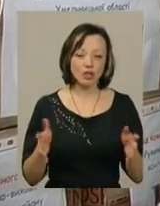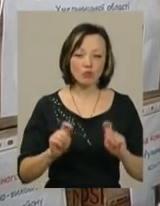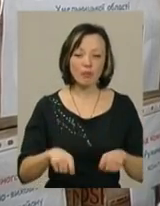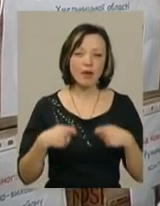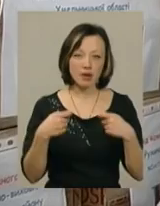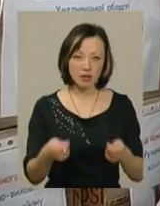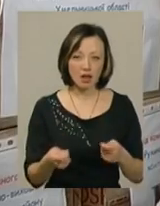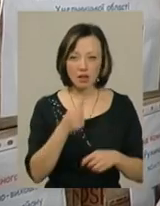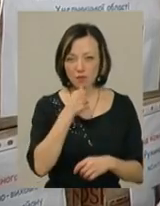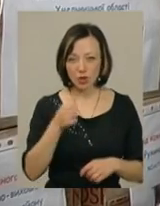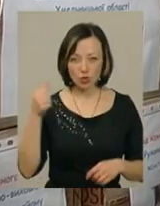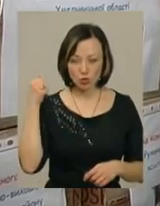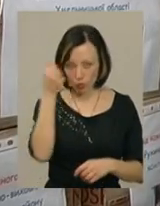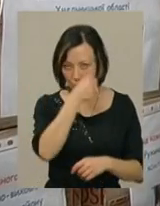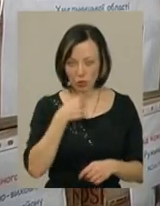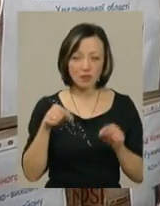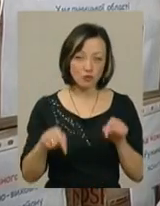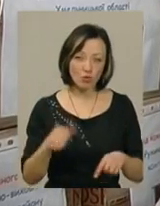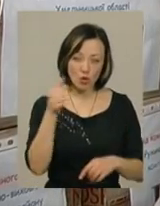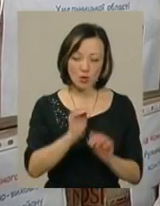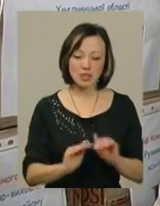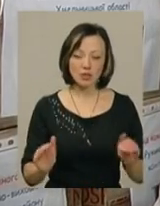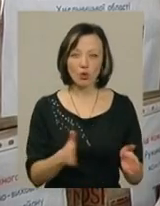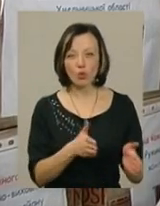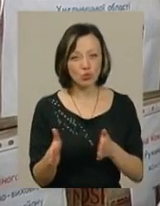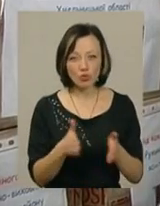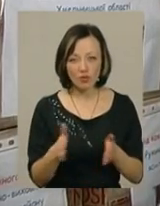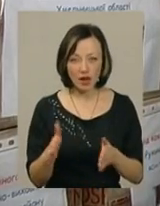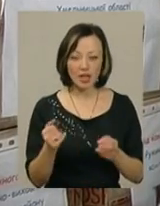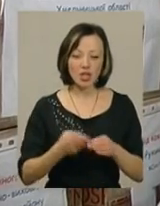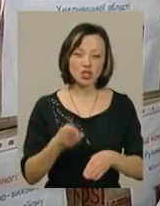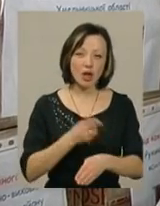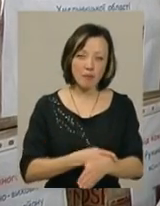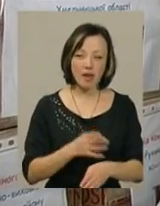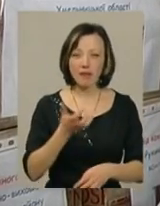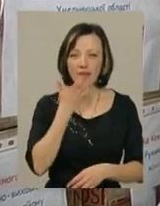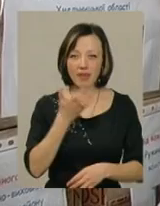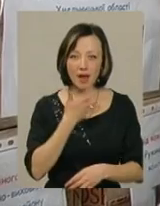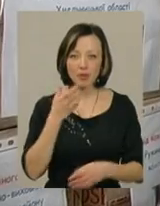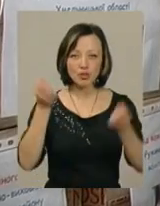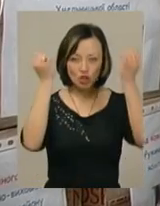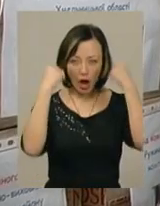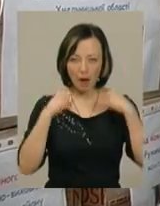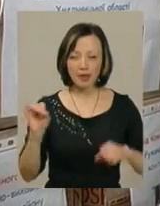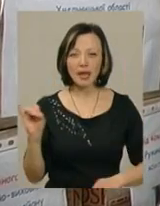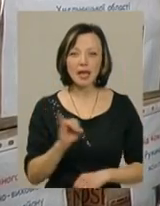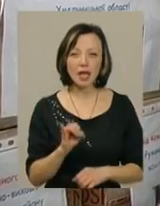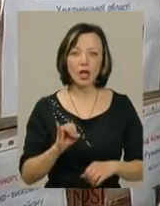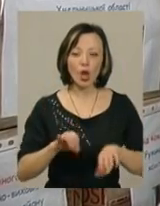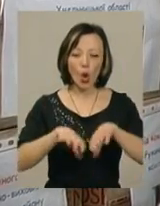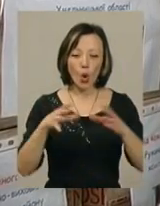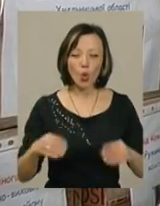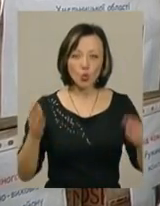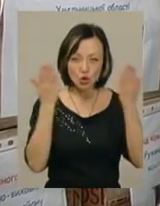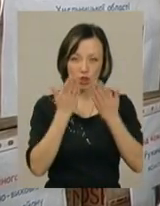передали її ще в минулому році. А в цьому році діти готували і шкарпетки, і теплі шапки, і